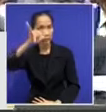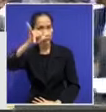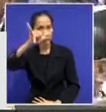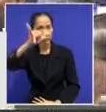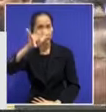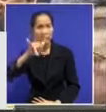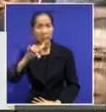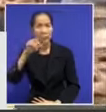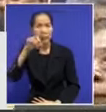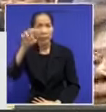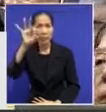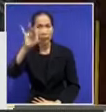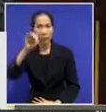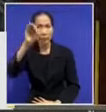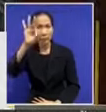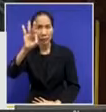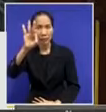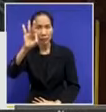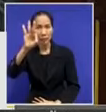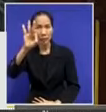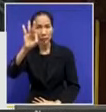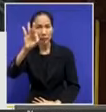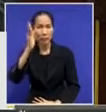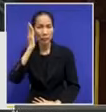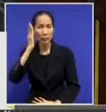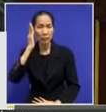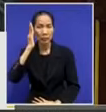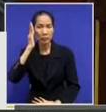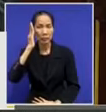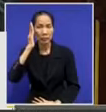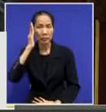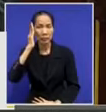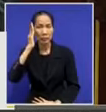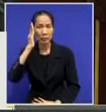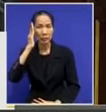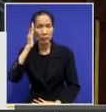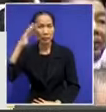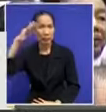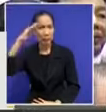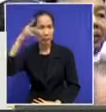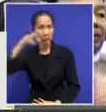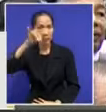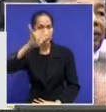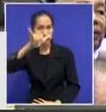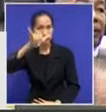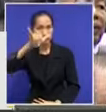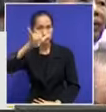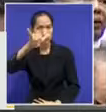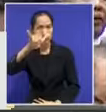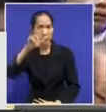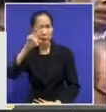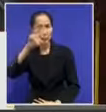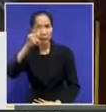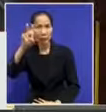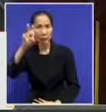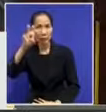าครับ 199นายถนัดมานะพันนิยม พลเอกประยุทธ์จันทร์โอชาครับ